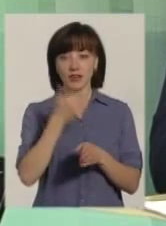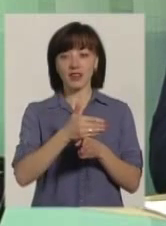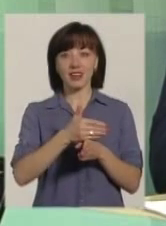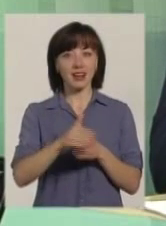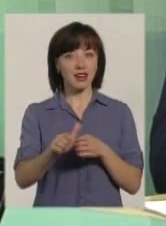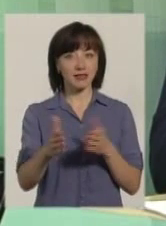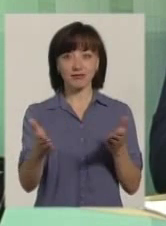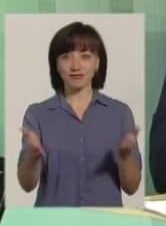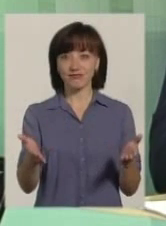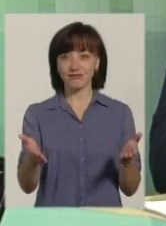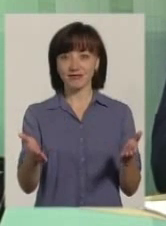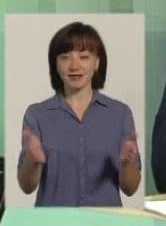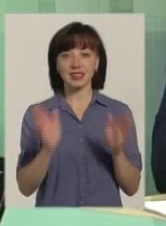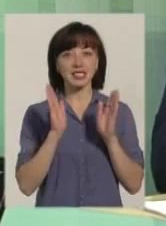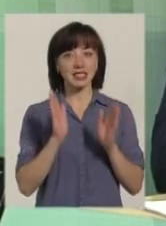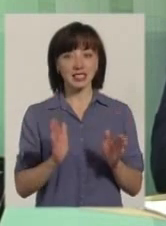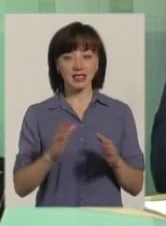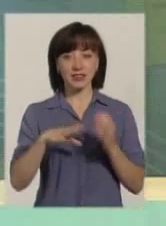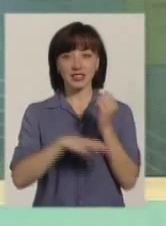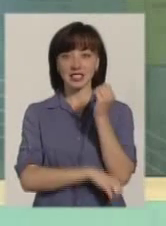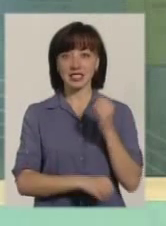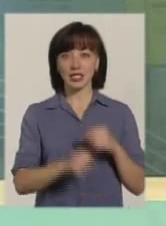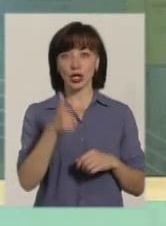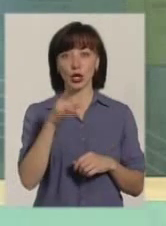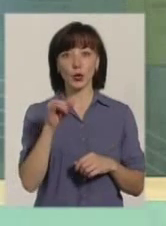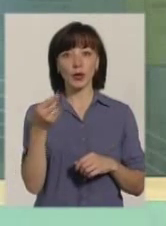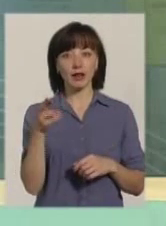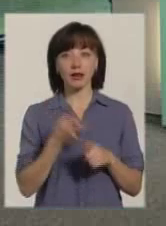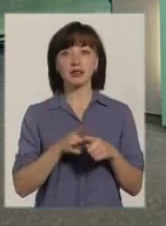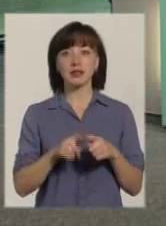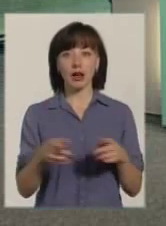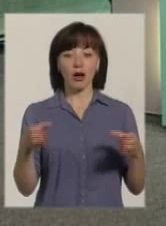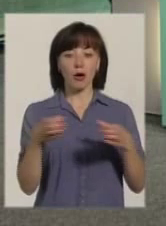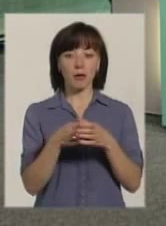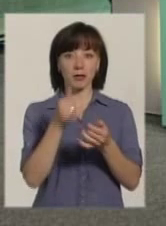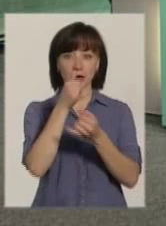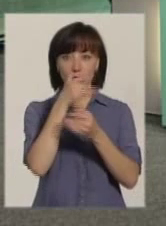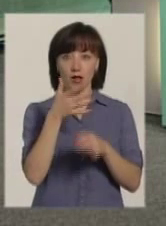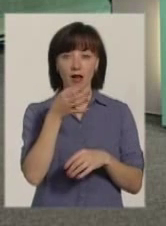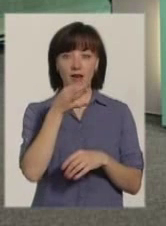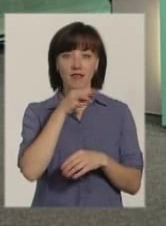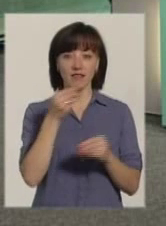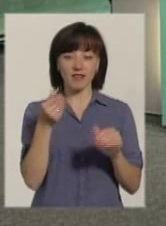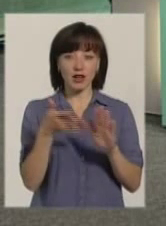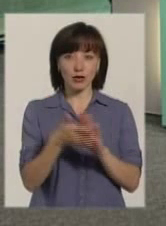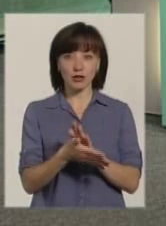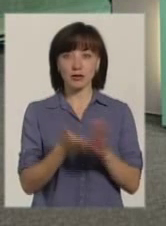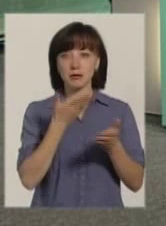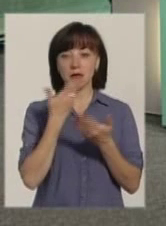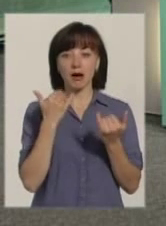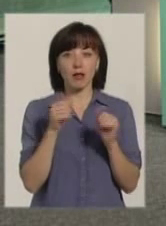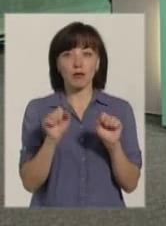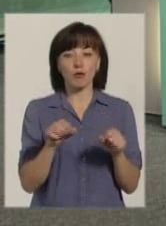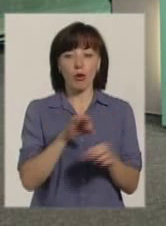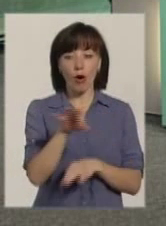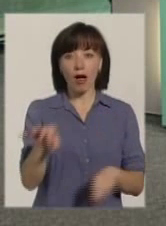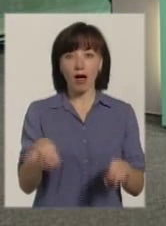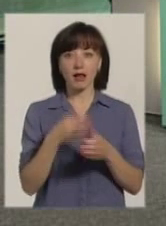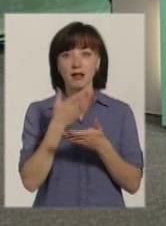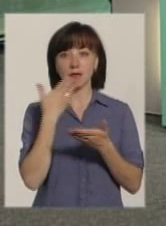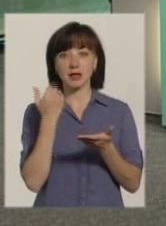Однією рукою даємо, іншою забираємо. Тільки в кінці грудня, і це вже громада не могла, тому що використати, бо не мала проєкту, не